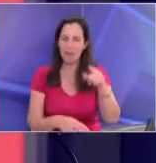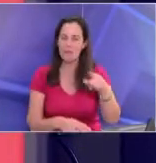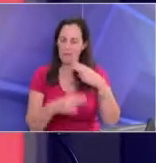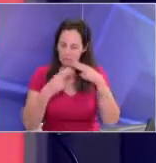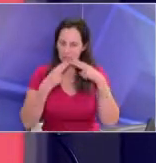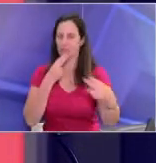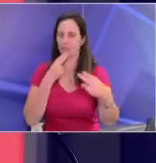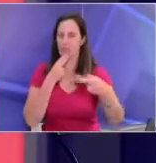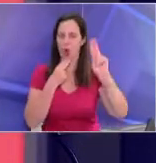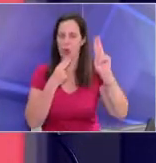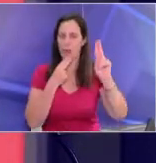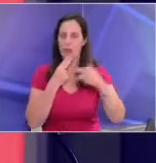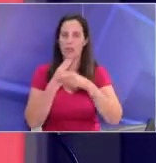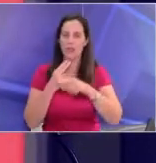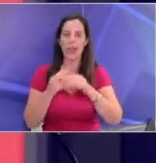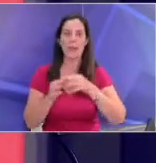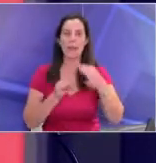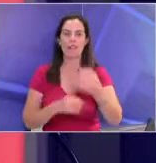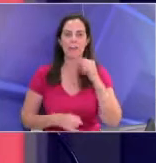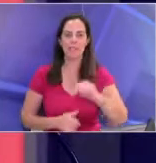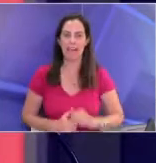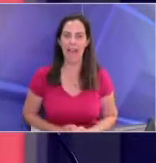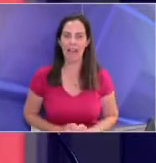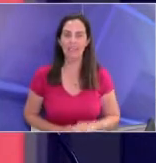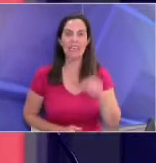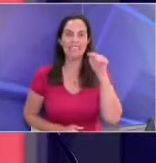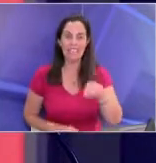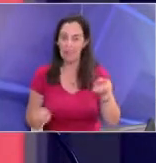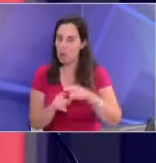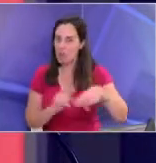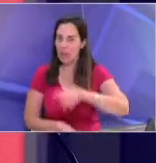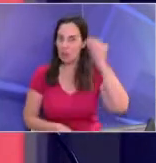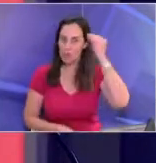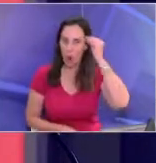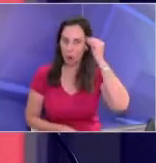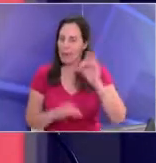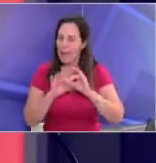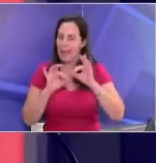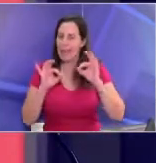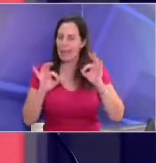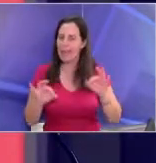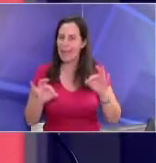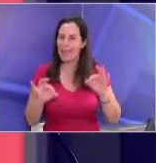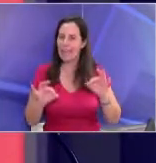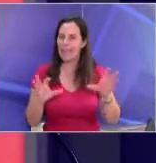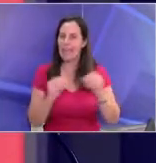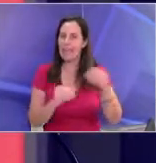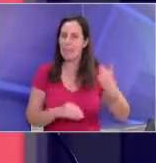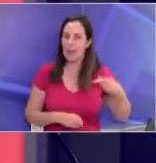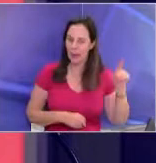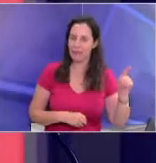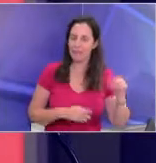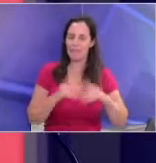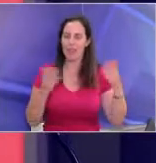תשיב מלחמה שערה, מלחמתה של הפריפריה הישראלית. זאת שכמו שאתם זוכרים, התחילה באורנה פרץ ושאלה על חדר מיון